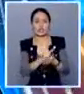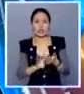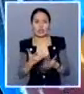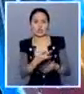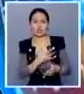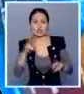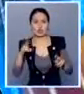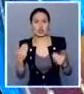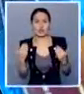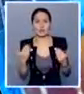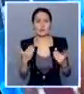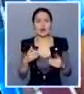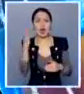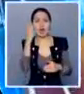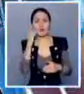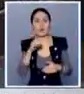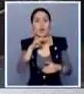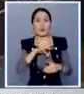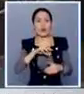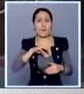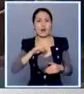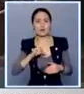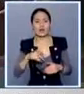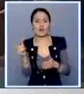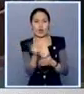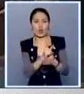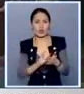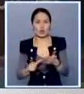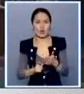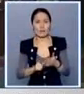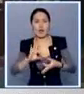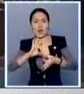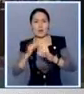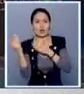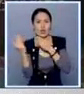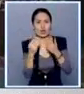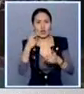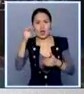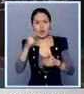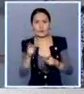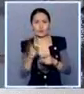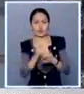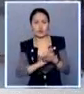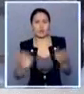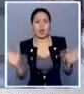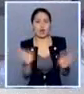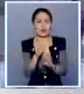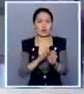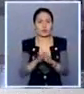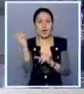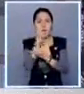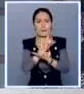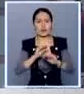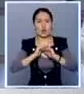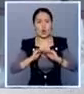Жырлайды жүрек. Бүгін осындай атаумен Алматыда Мұқағали Мақатаевтың өлеңдерін мәнерлеп оқумен ақынның сөзіне жазылған әндерді орындаудан